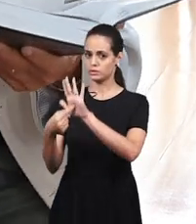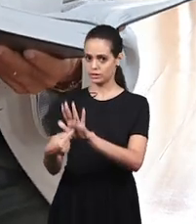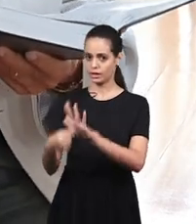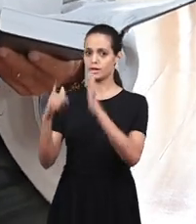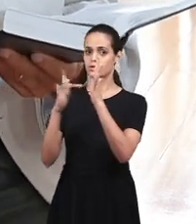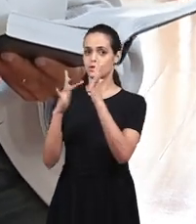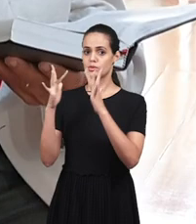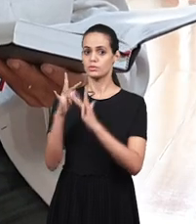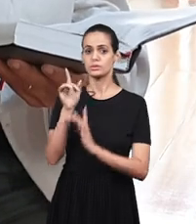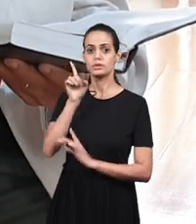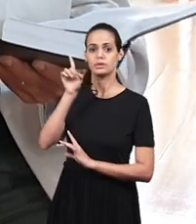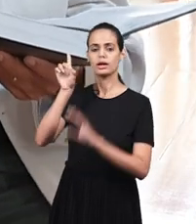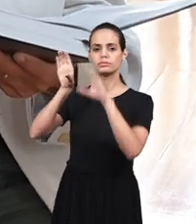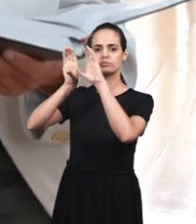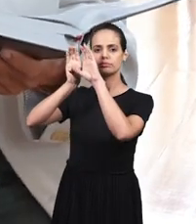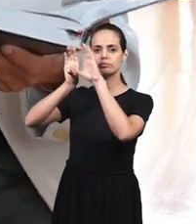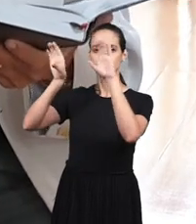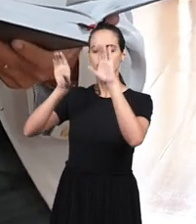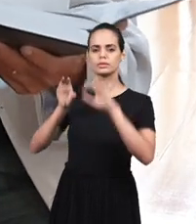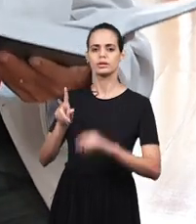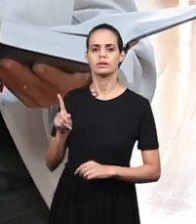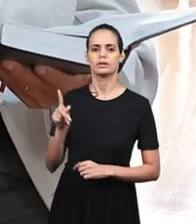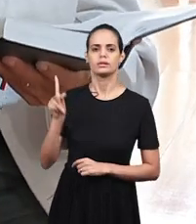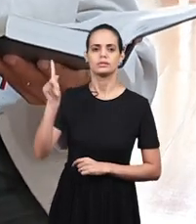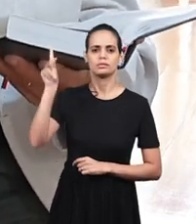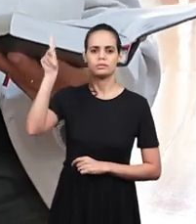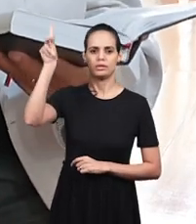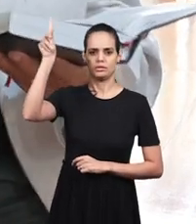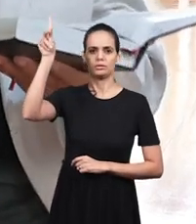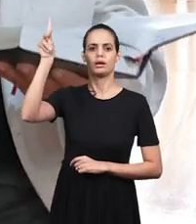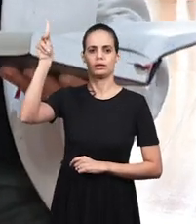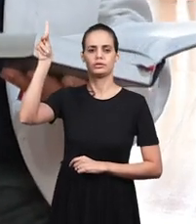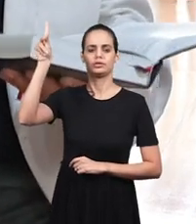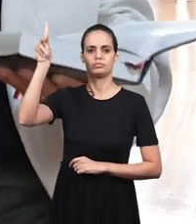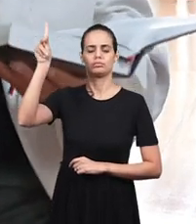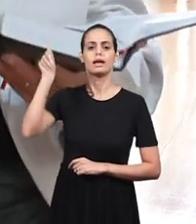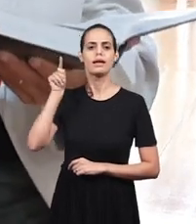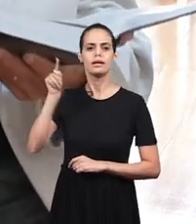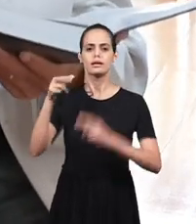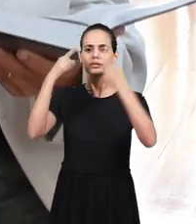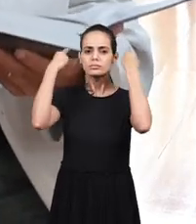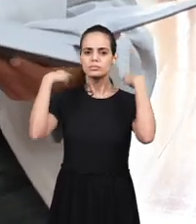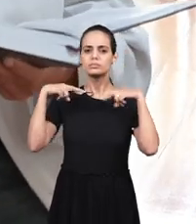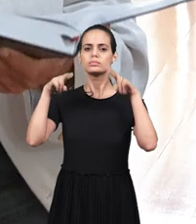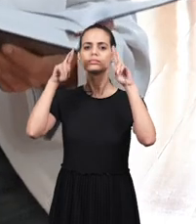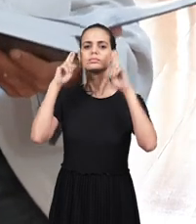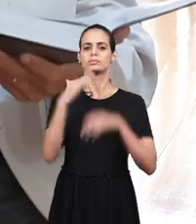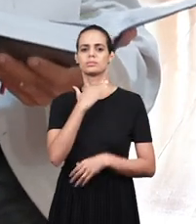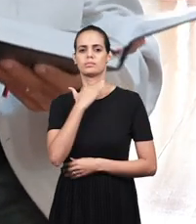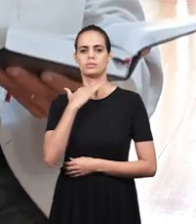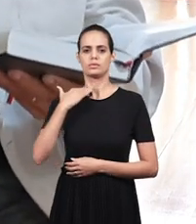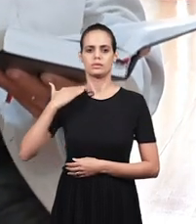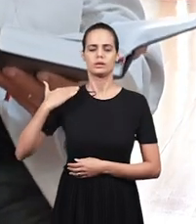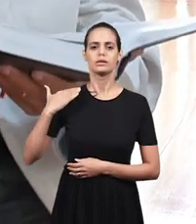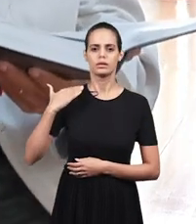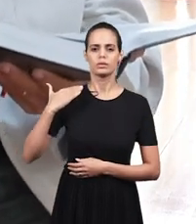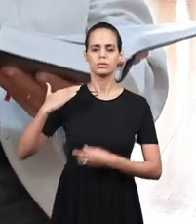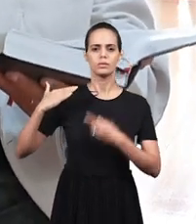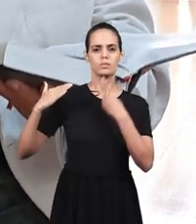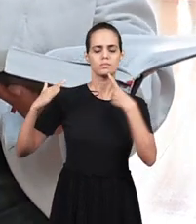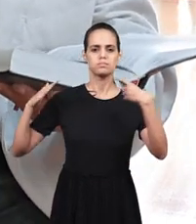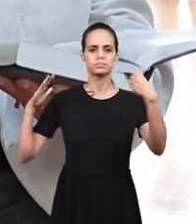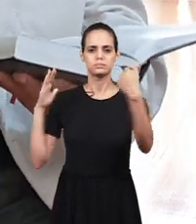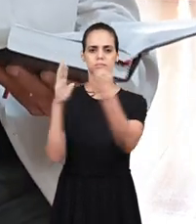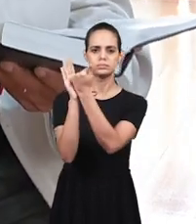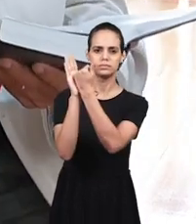образ Иисуса уже в вечности, и описание Его как Агнца, который был